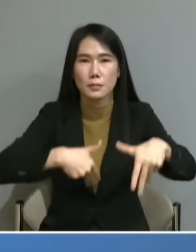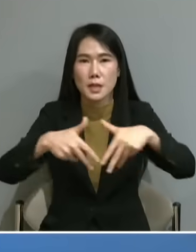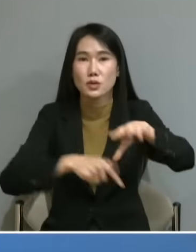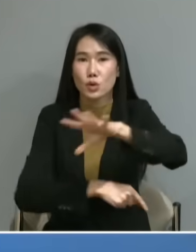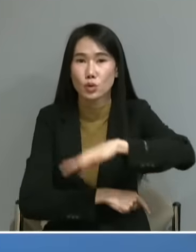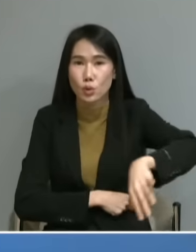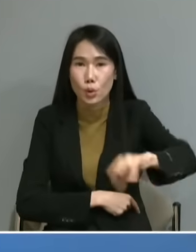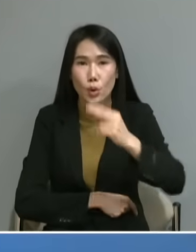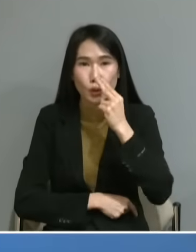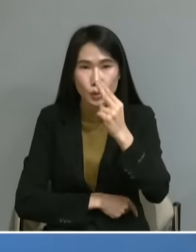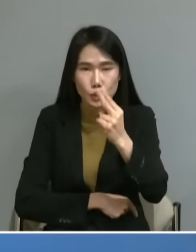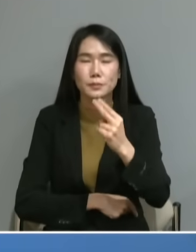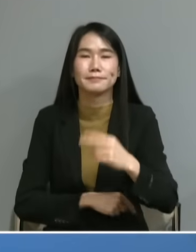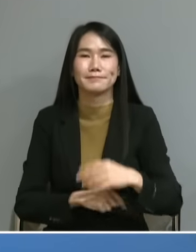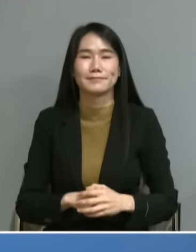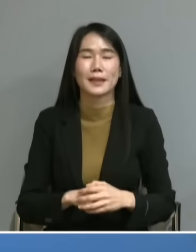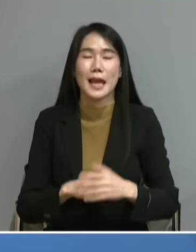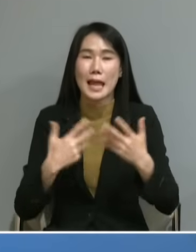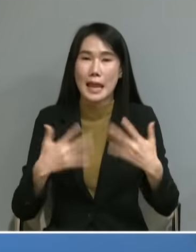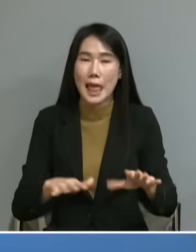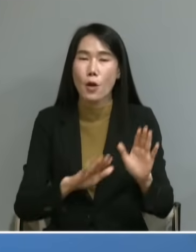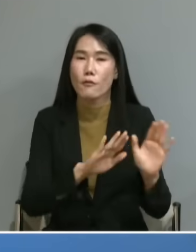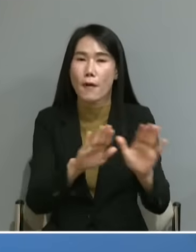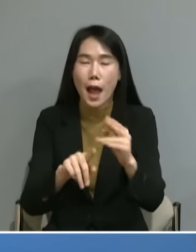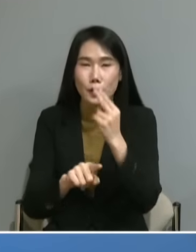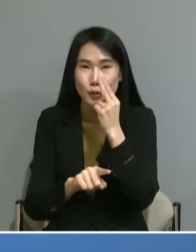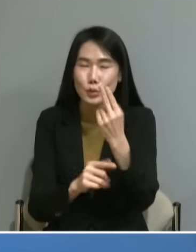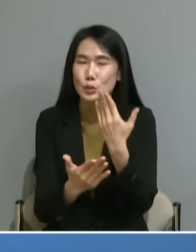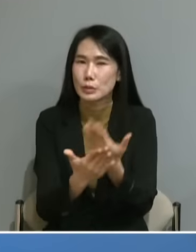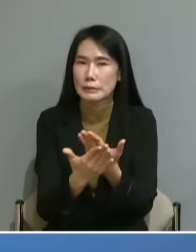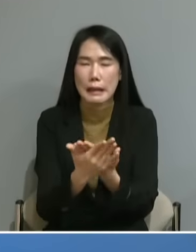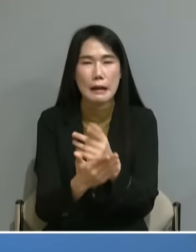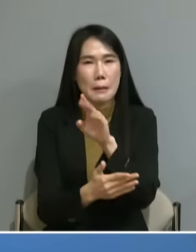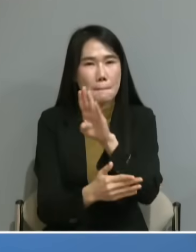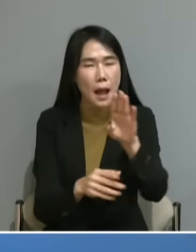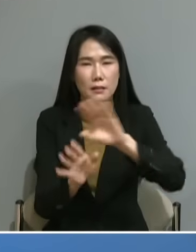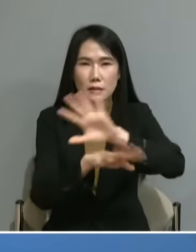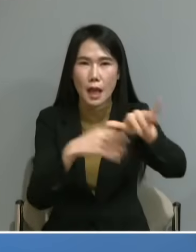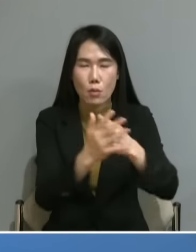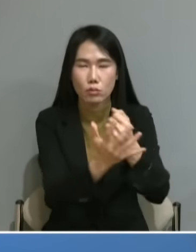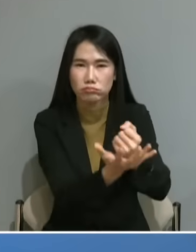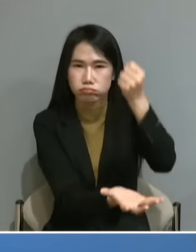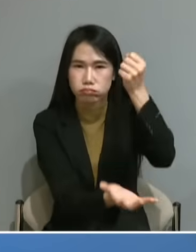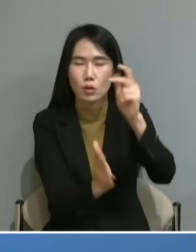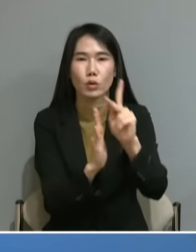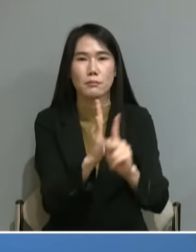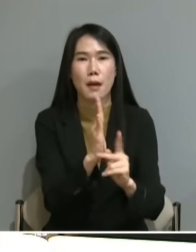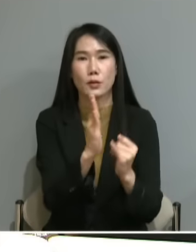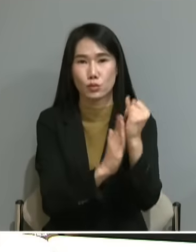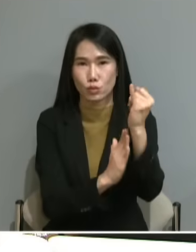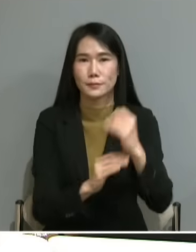ต่อสังคมต่อไปนำเรียนต่อสังคมต่อไปและก็จะติดตามทุกบาททุกสตางค์ให้อยู่ในกรอบของกฎหมายครับ